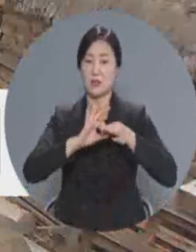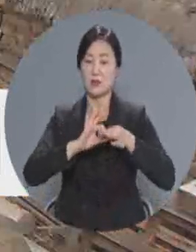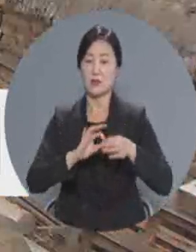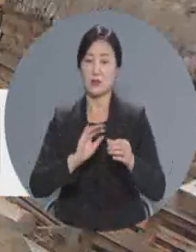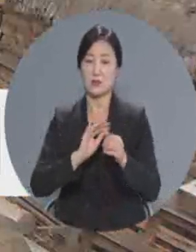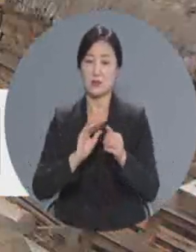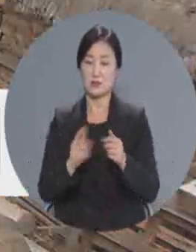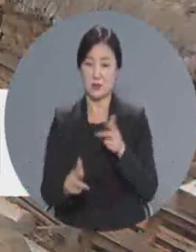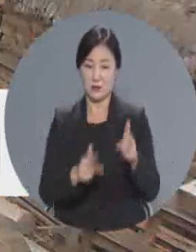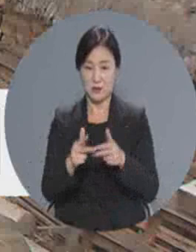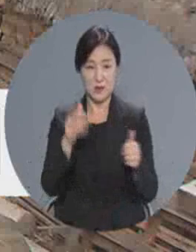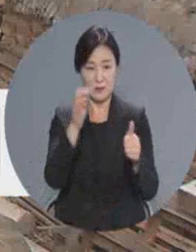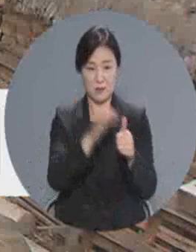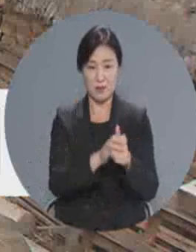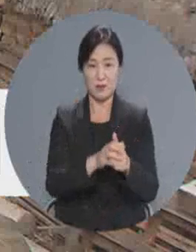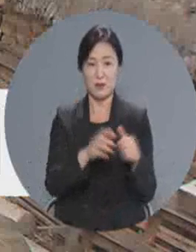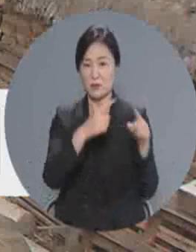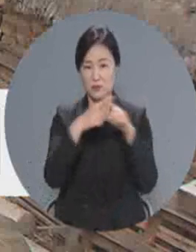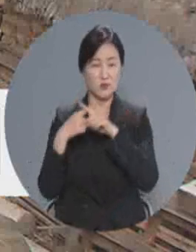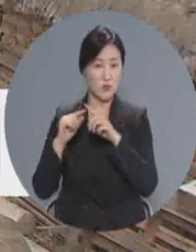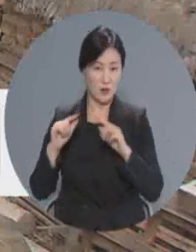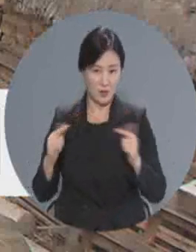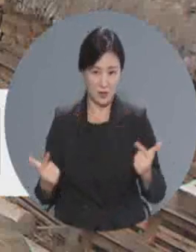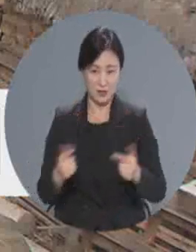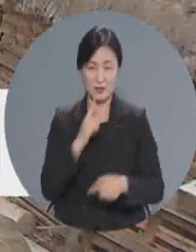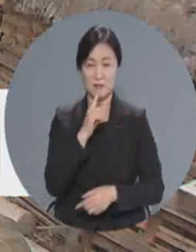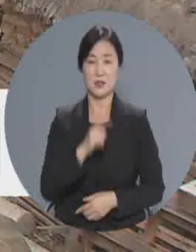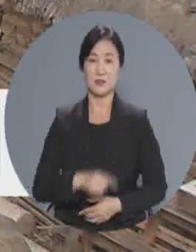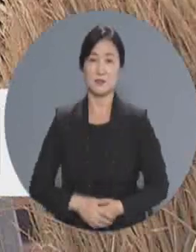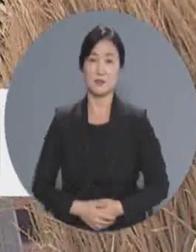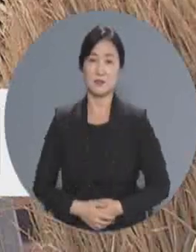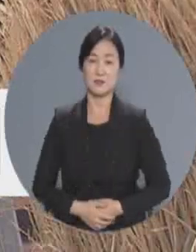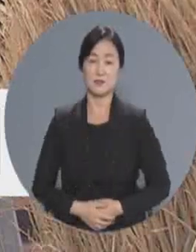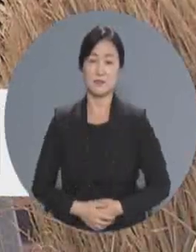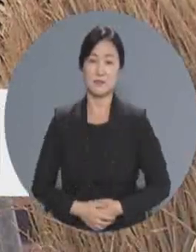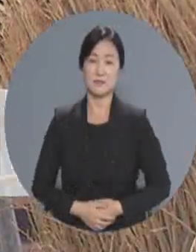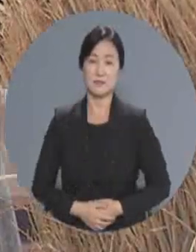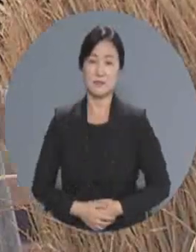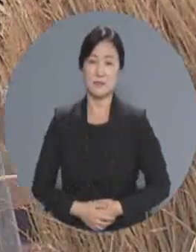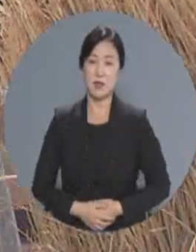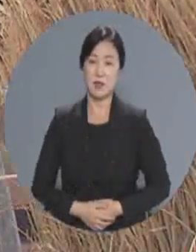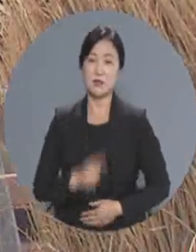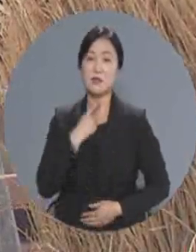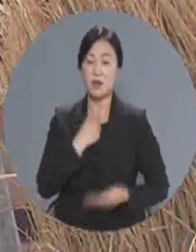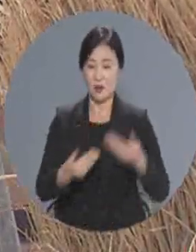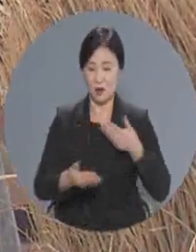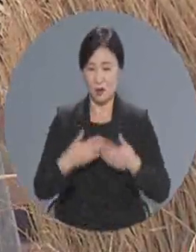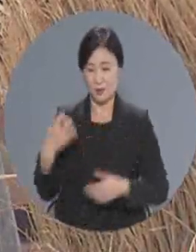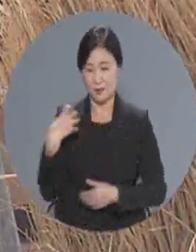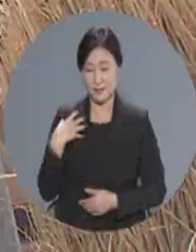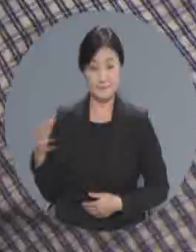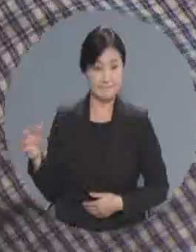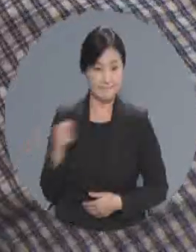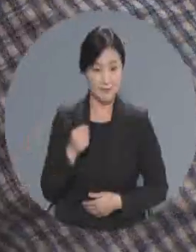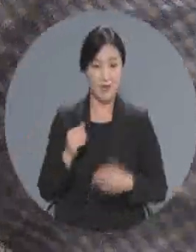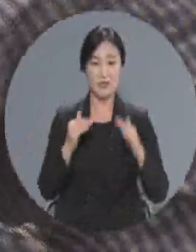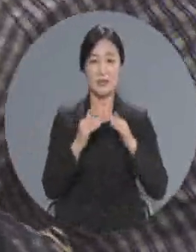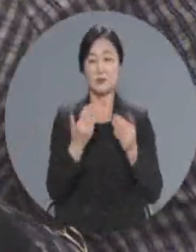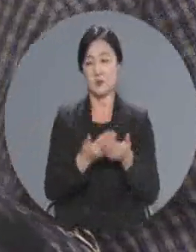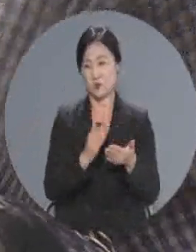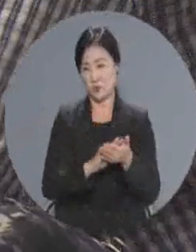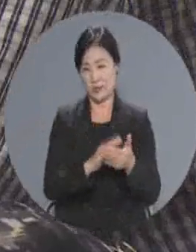맡기 위한 의무 요건도 아닌 것으로 드러났습니다. 경험과 책임을 바탕으로 지붕을 수리할 수